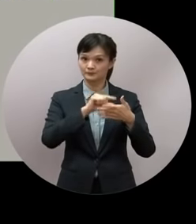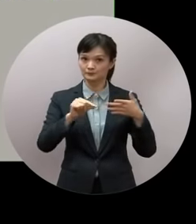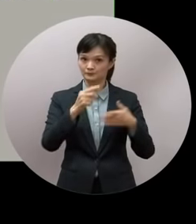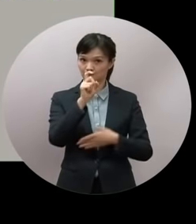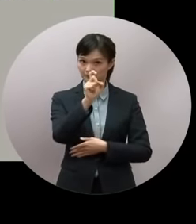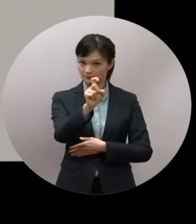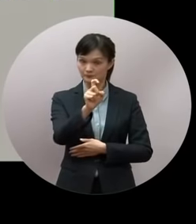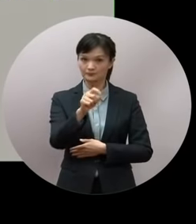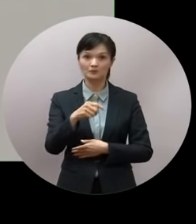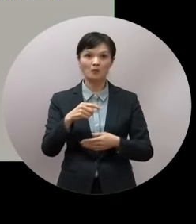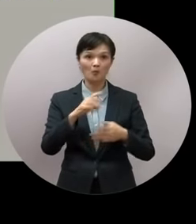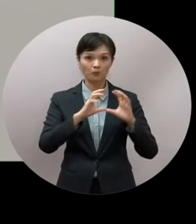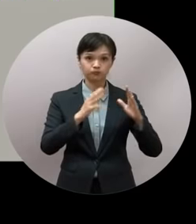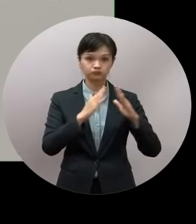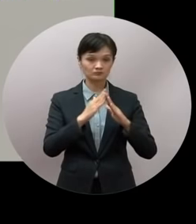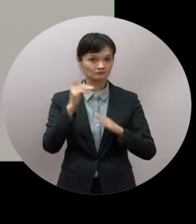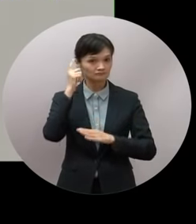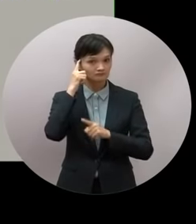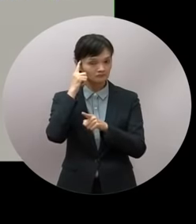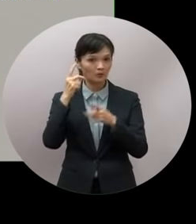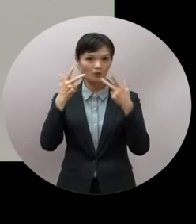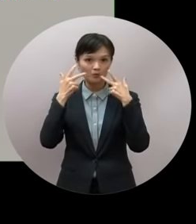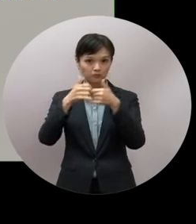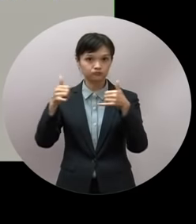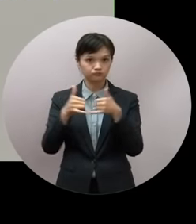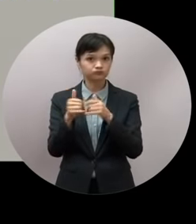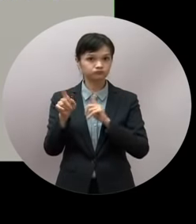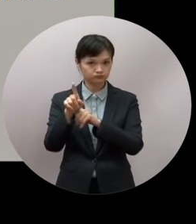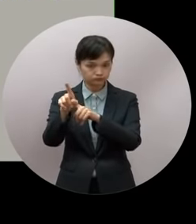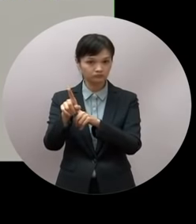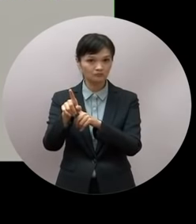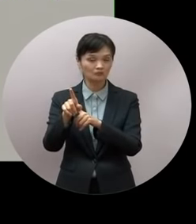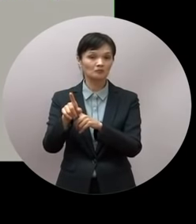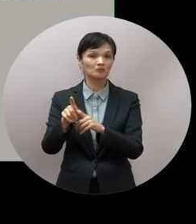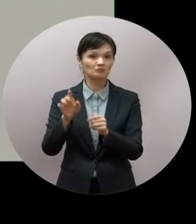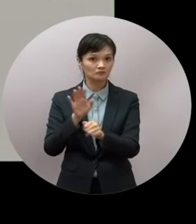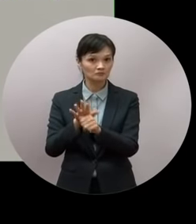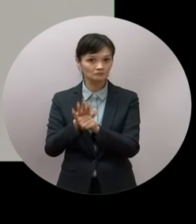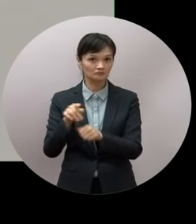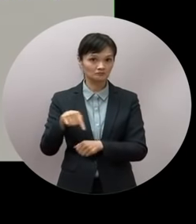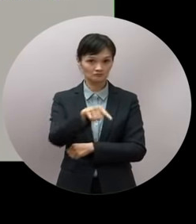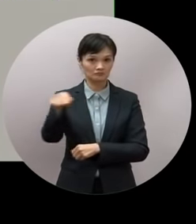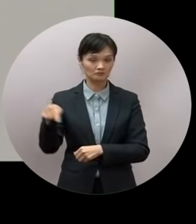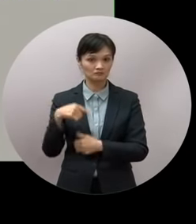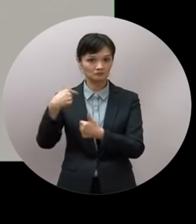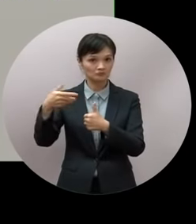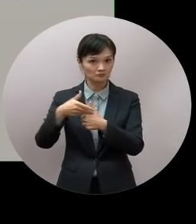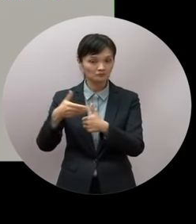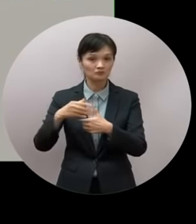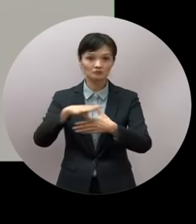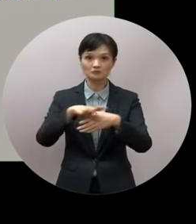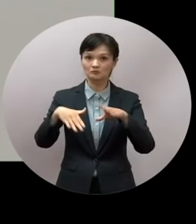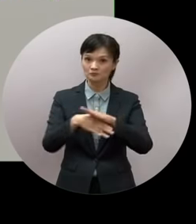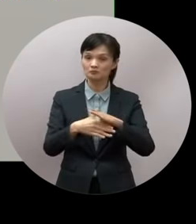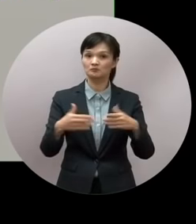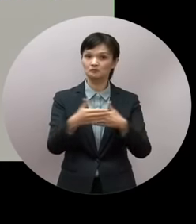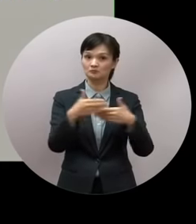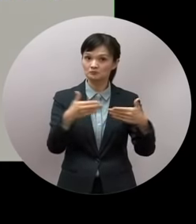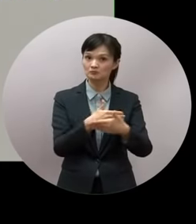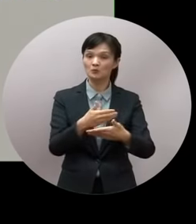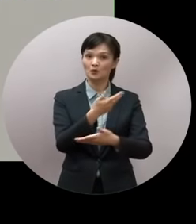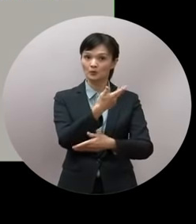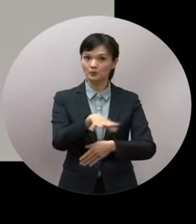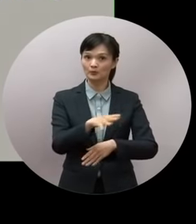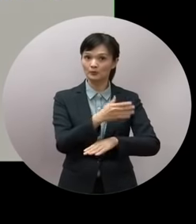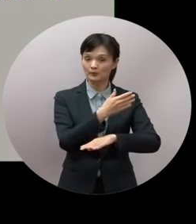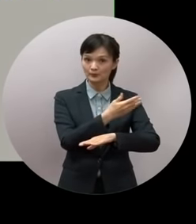愿，保障原住民族的地位还有政治的参与，并对他们的教育、文化、交通、水利、卫